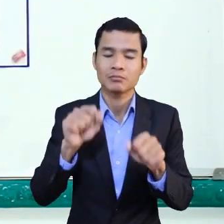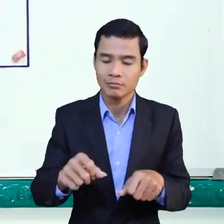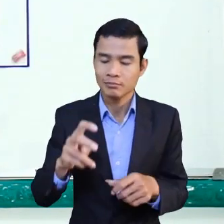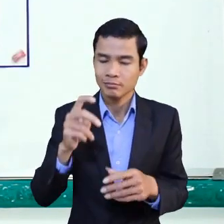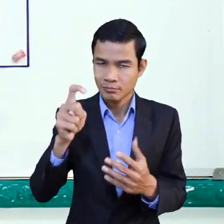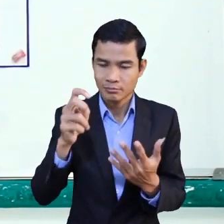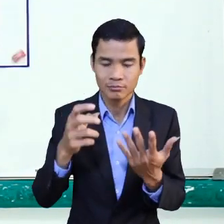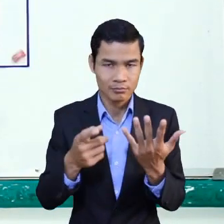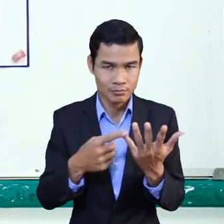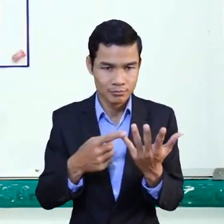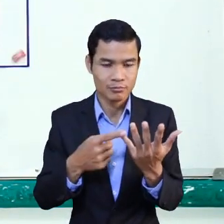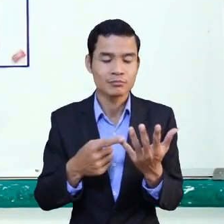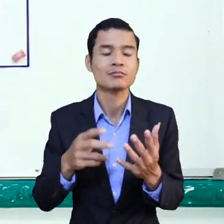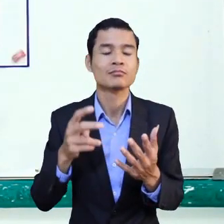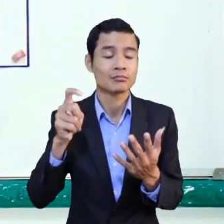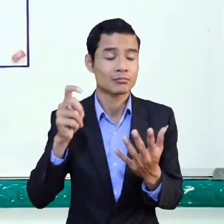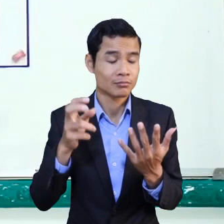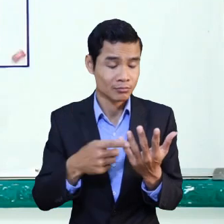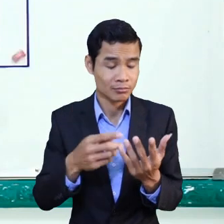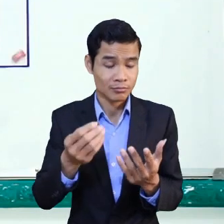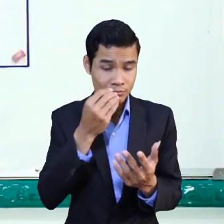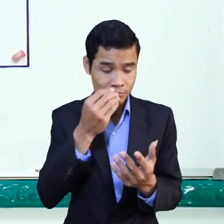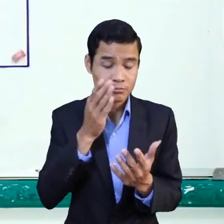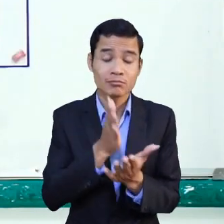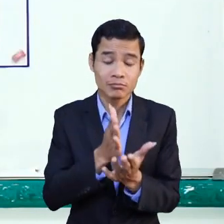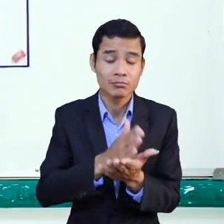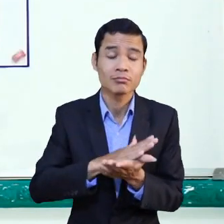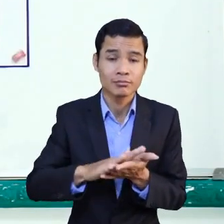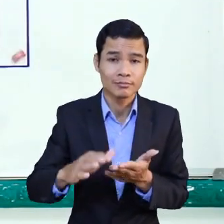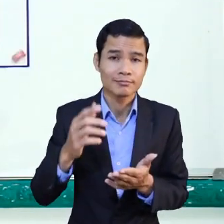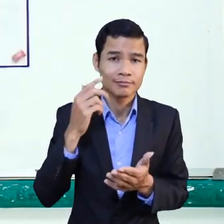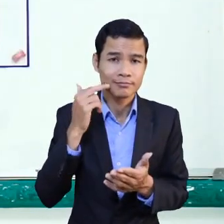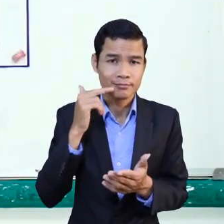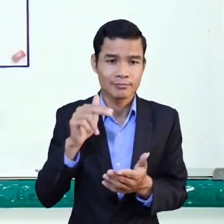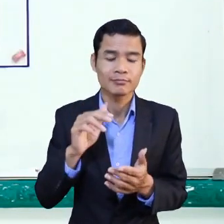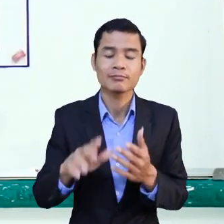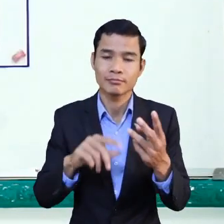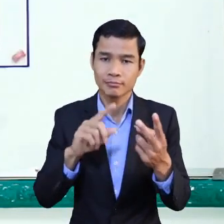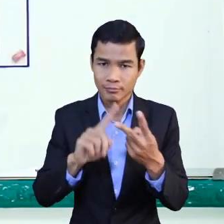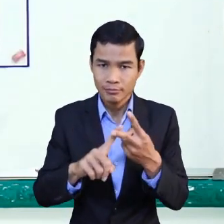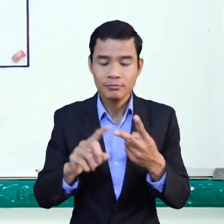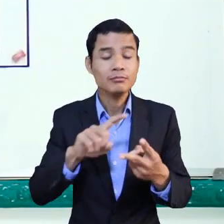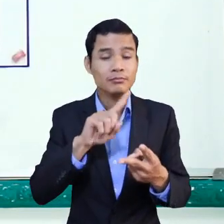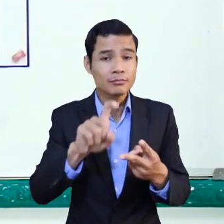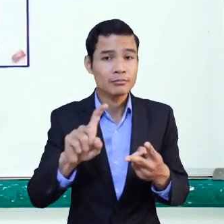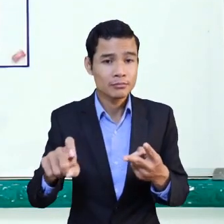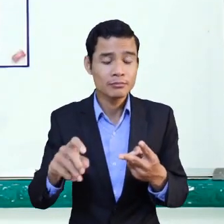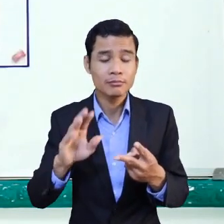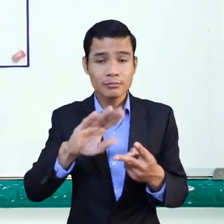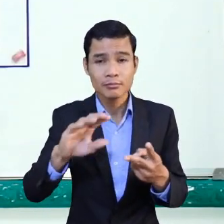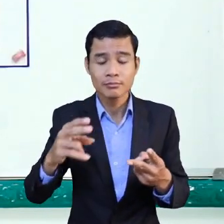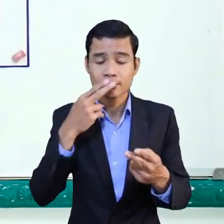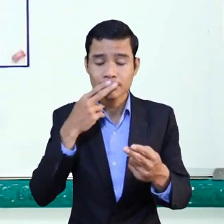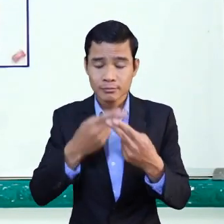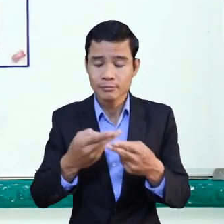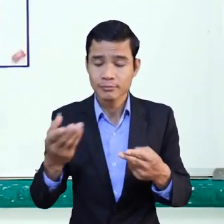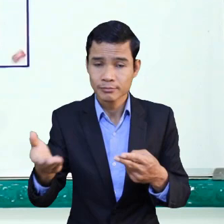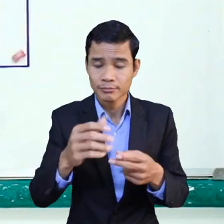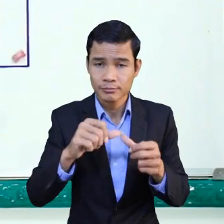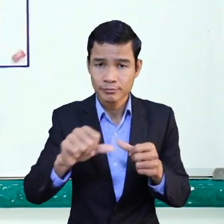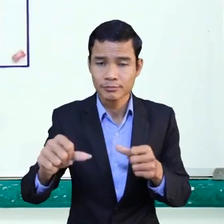កូនណាចាខេឆៃស្វាយទុំចាសំណួរទី2កូនត្រៀមឆ្លើយទាំងអស់